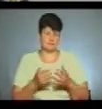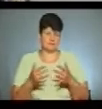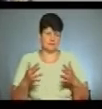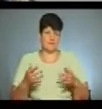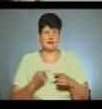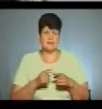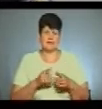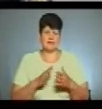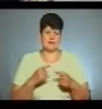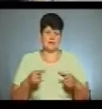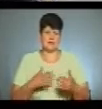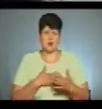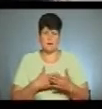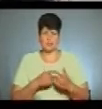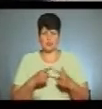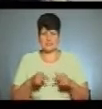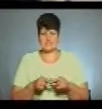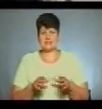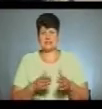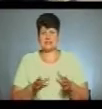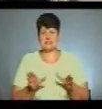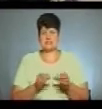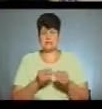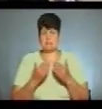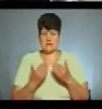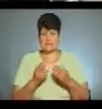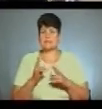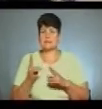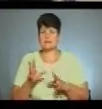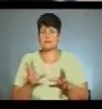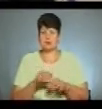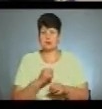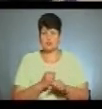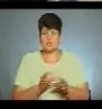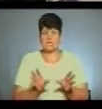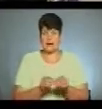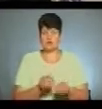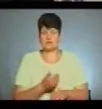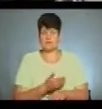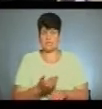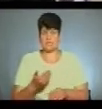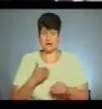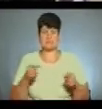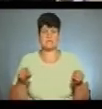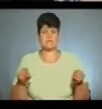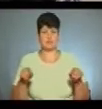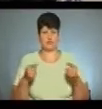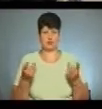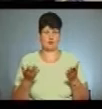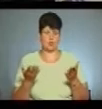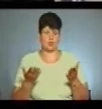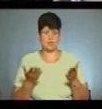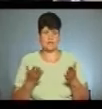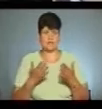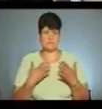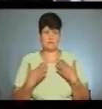різні є громадські організації, громадські спілки, з якими ми співпрацюємо, які разом з нами створюють якусь таку